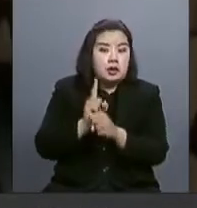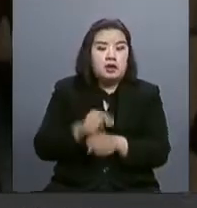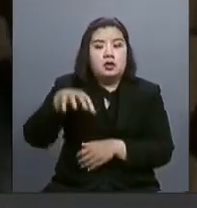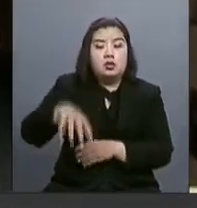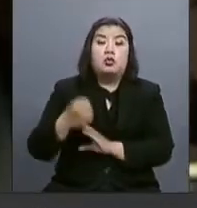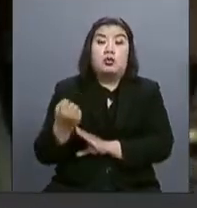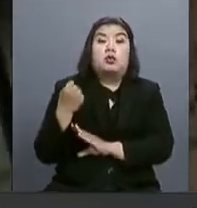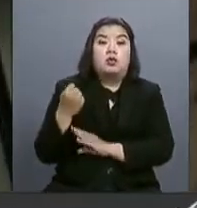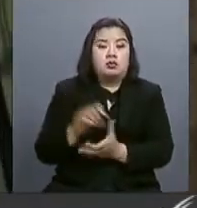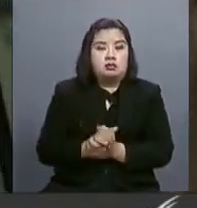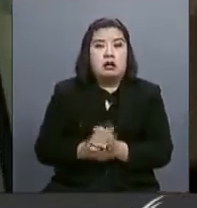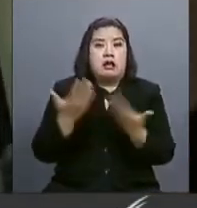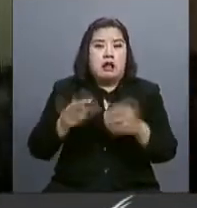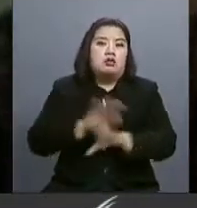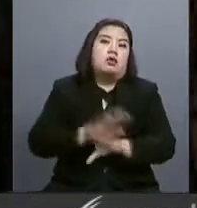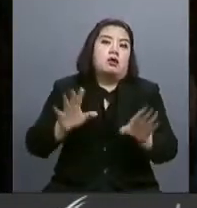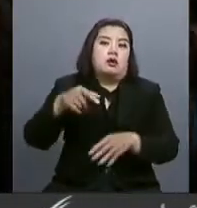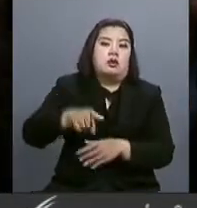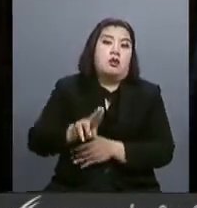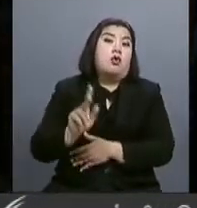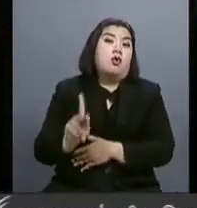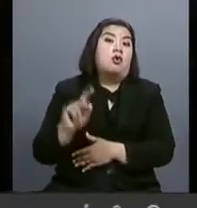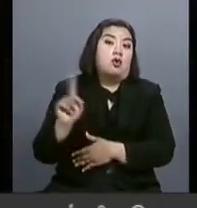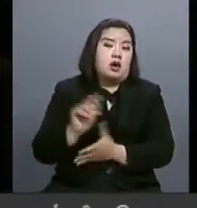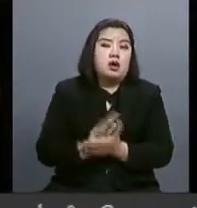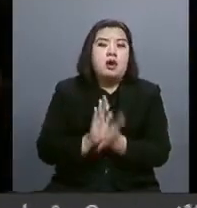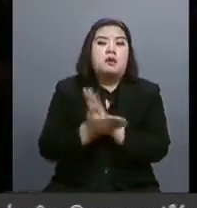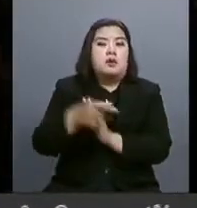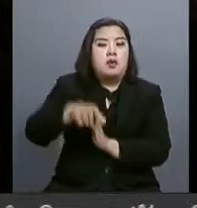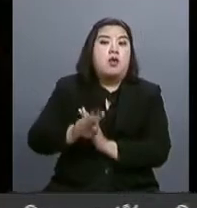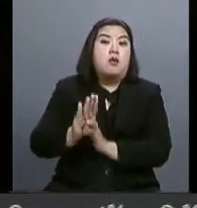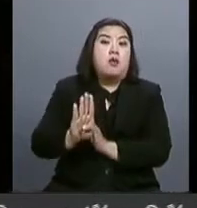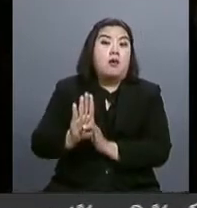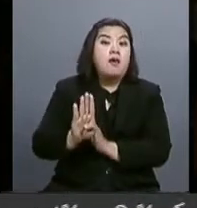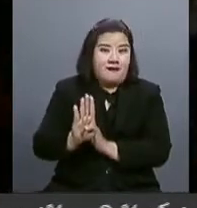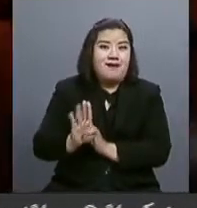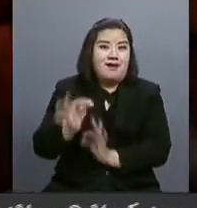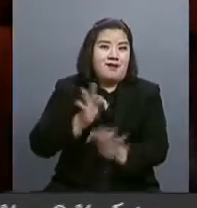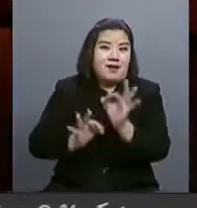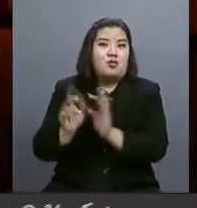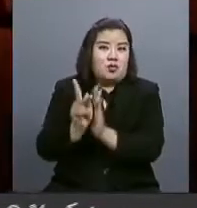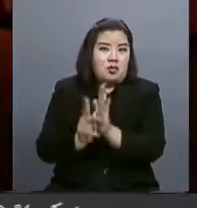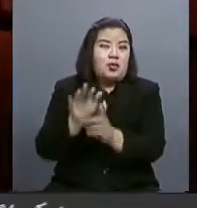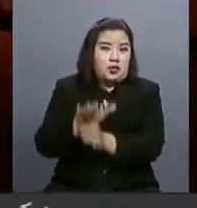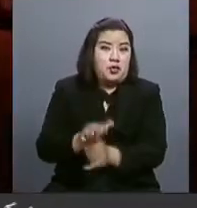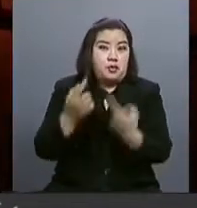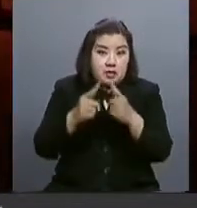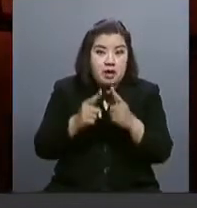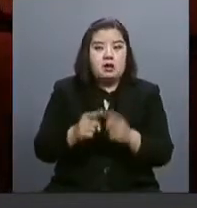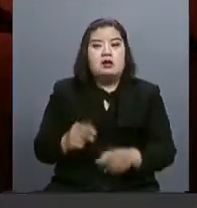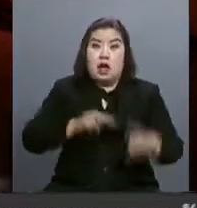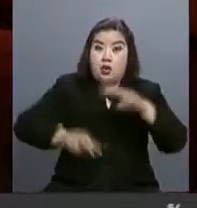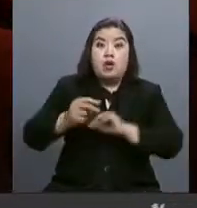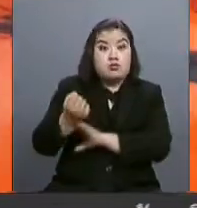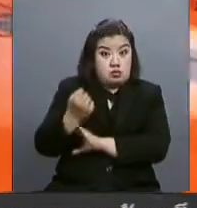งมีมติยกเลิกพรกฉุกเฉินโดยใช้พรบความมั่นคงแทนแต่ยังคงมาตรการรักษาความปลอดภัยเข้มงวด